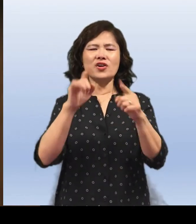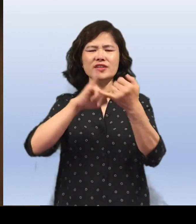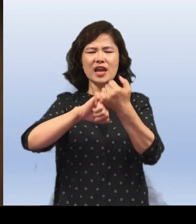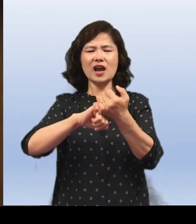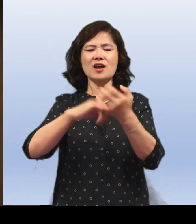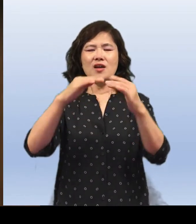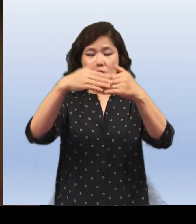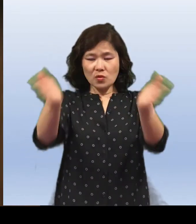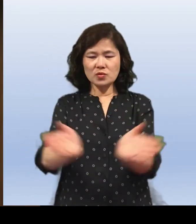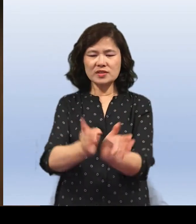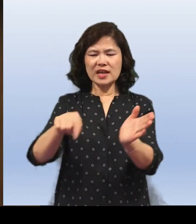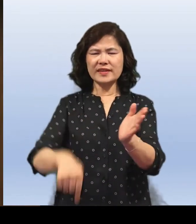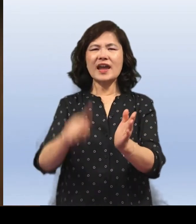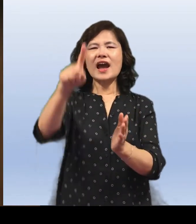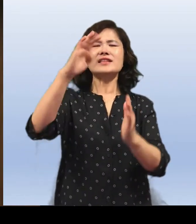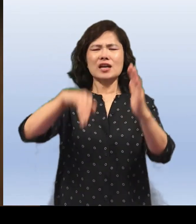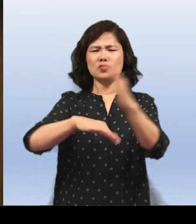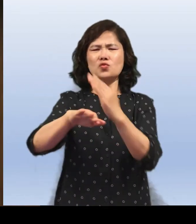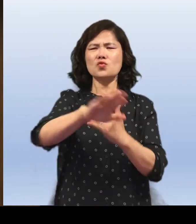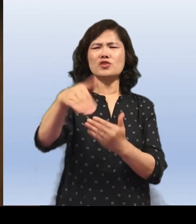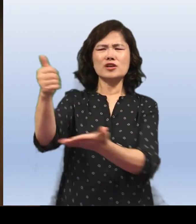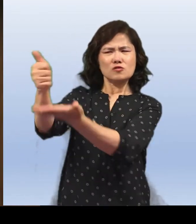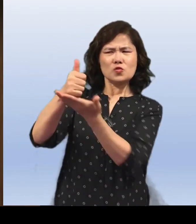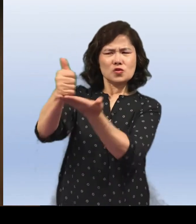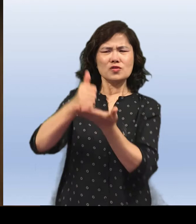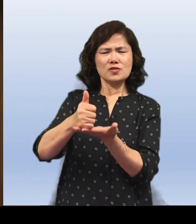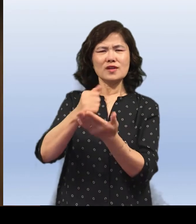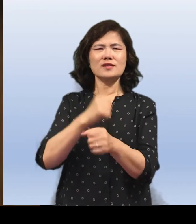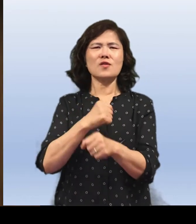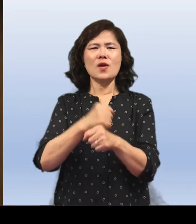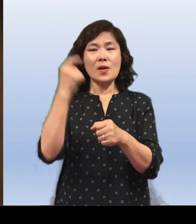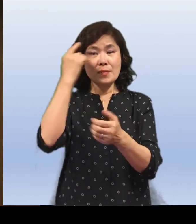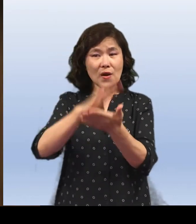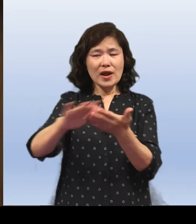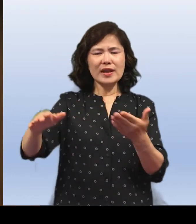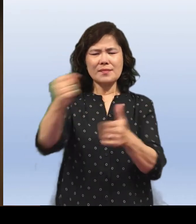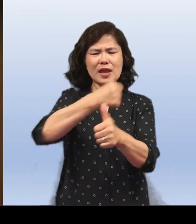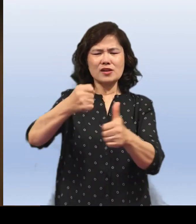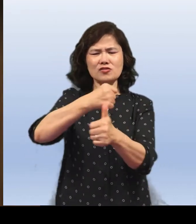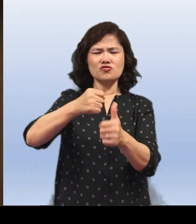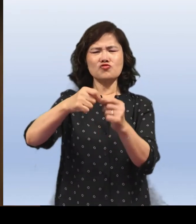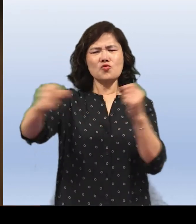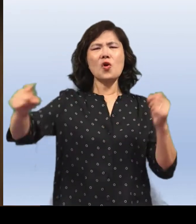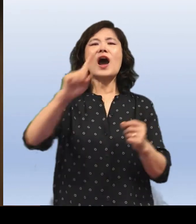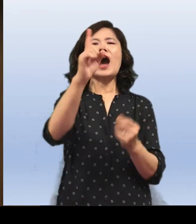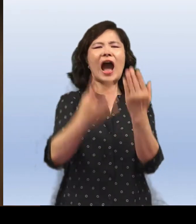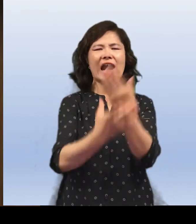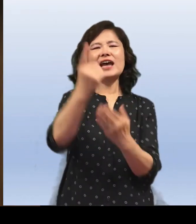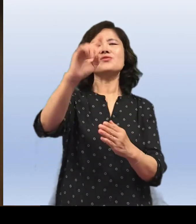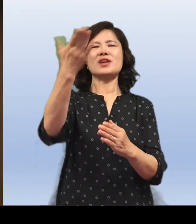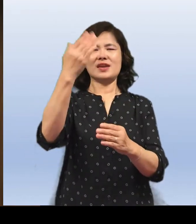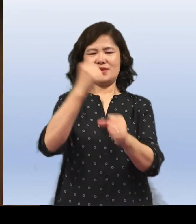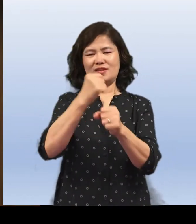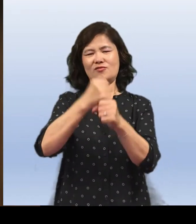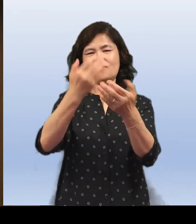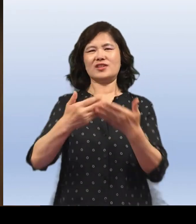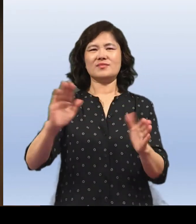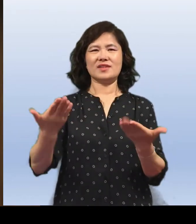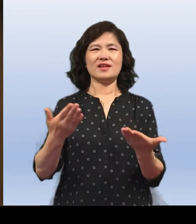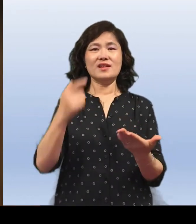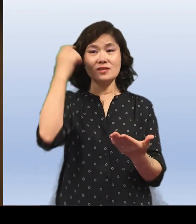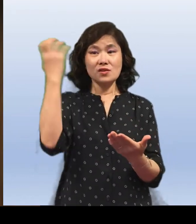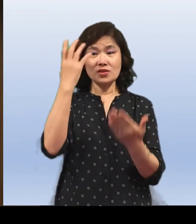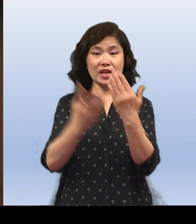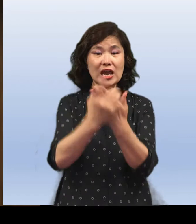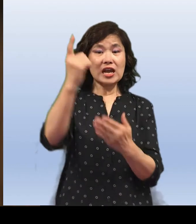한 가족으로 우리를 초청하시고 그 평안에 매는 줄로 하나가 되게 하셨습니다. 그러나 우리가 성령이 하나